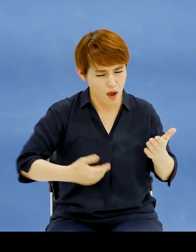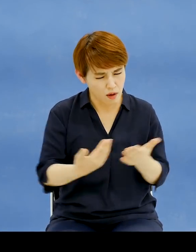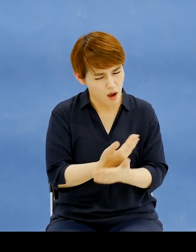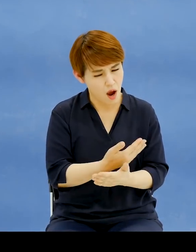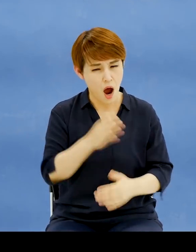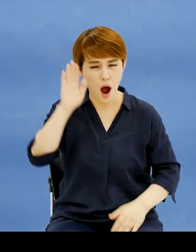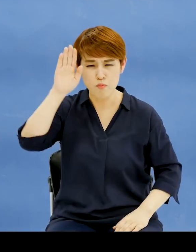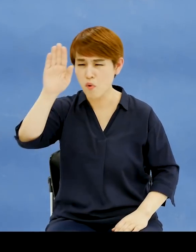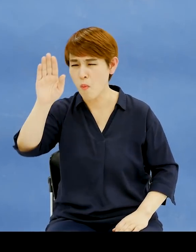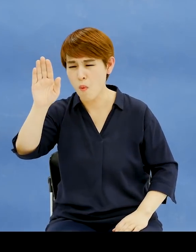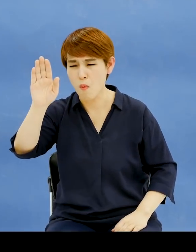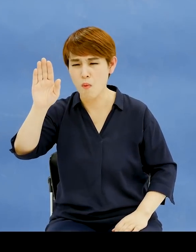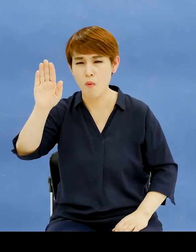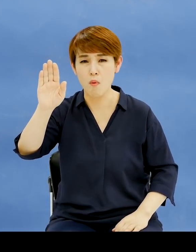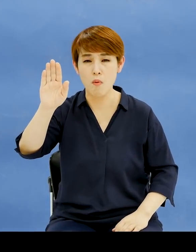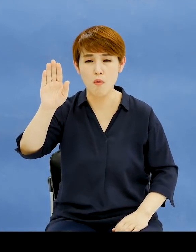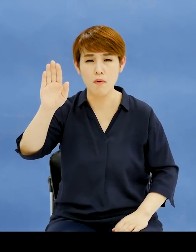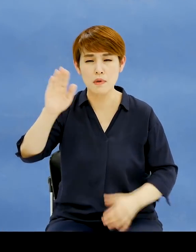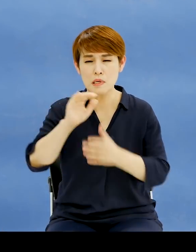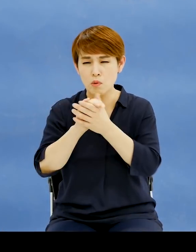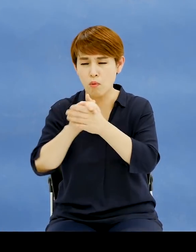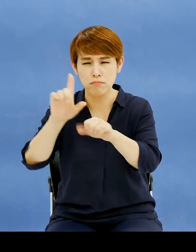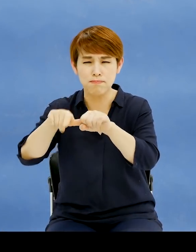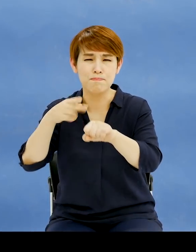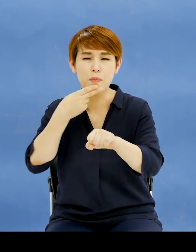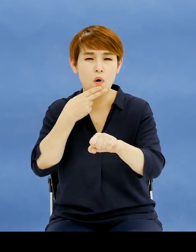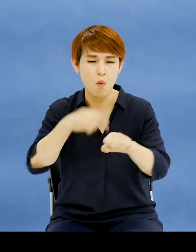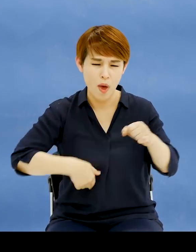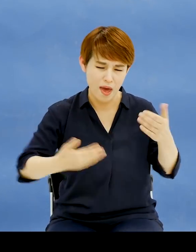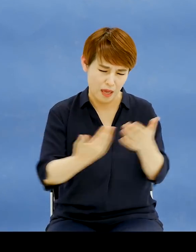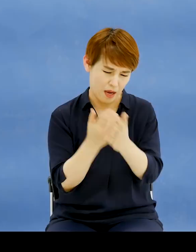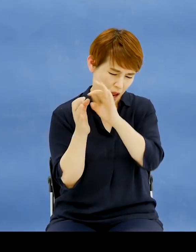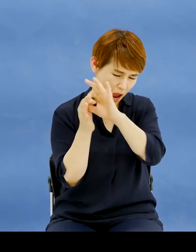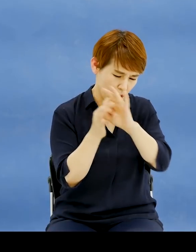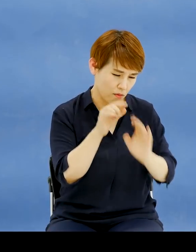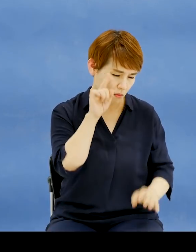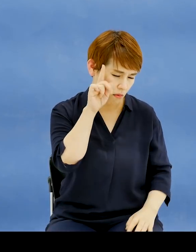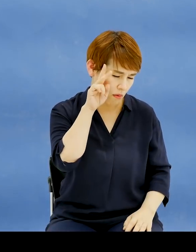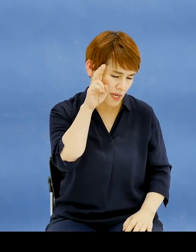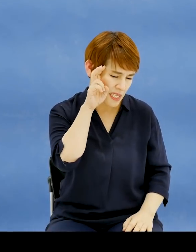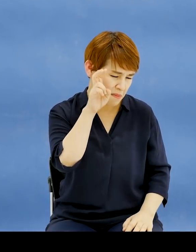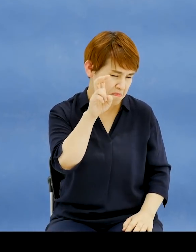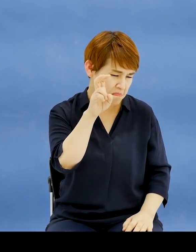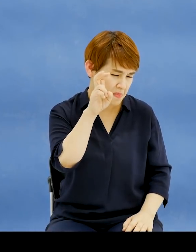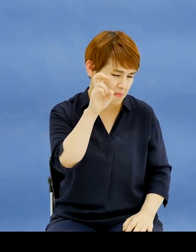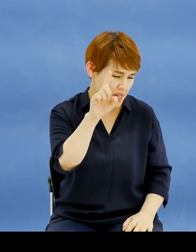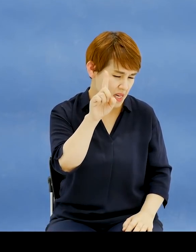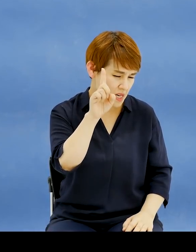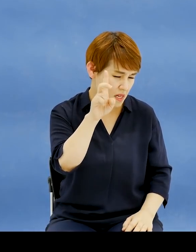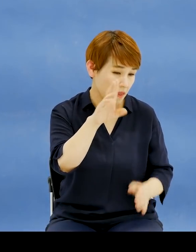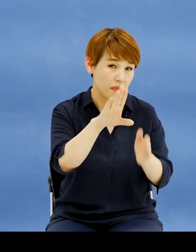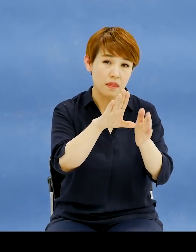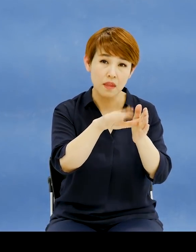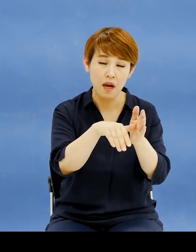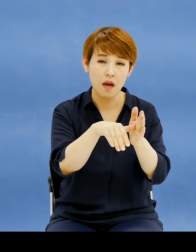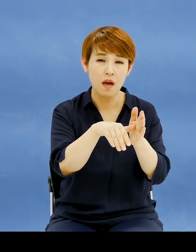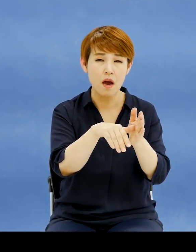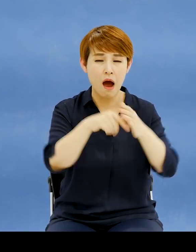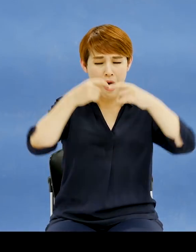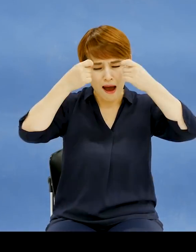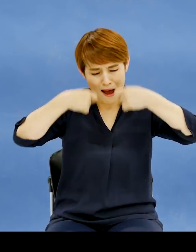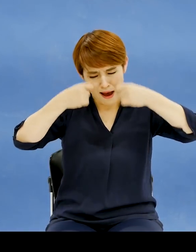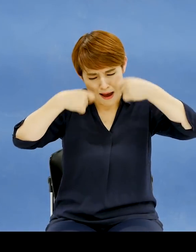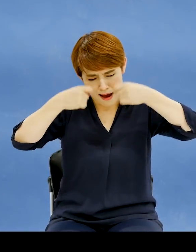생각이 들고 진로 기도는 못 하겠다. 이런 생각이 드는데 한 20 며칠 됐어요. 근데